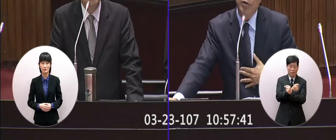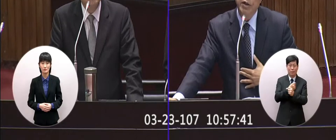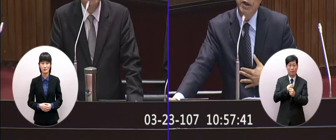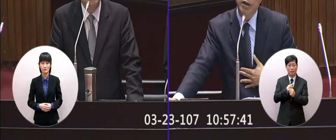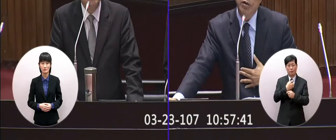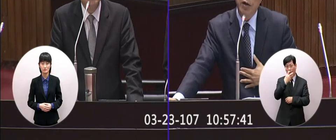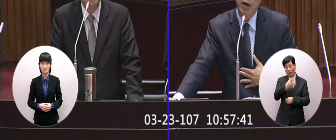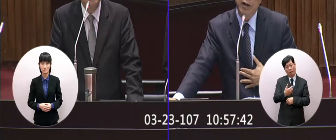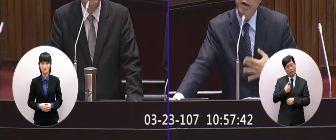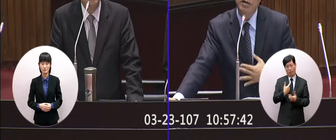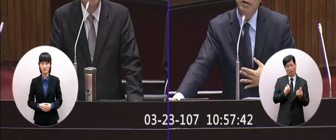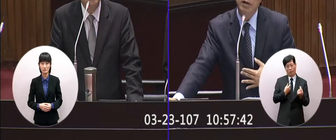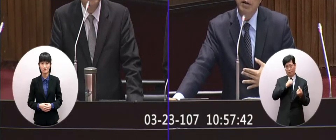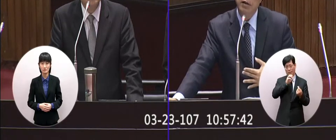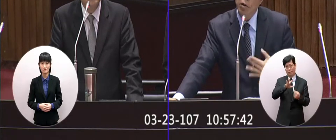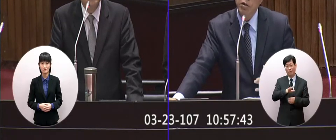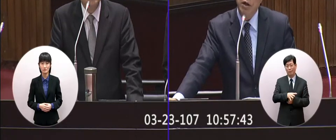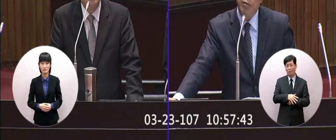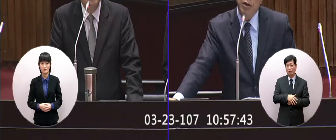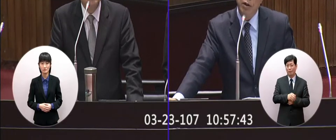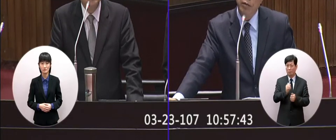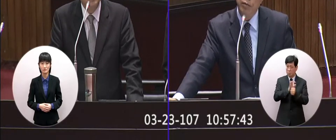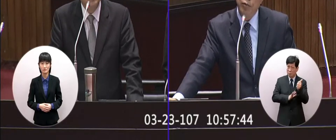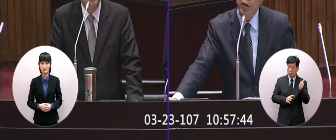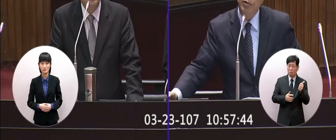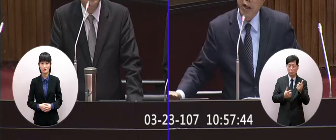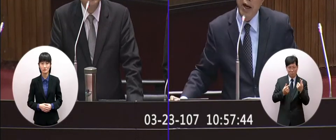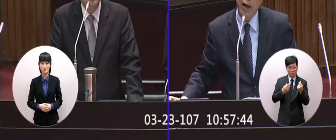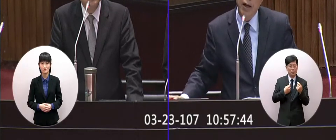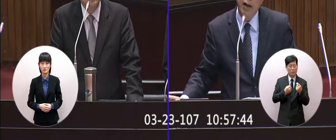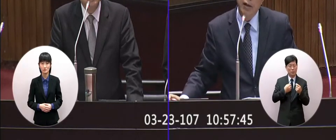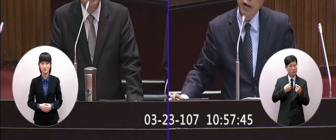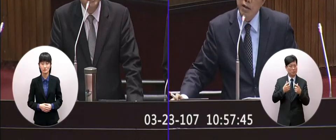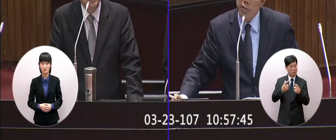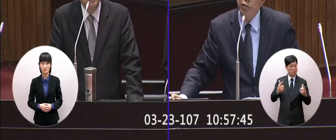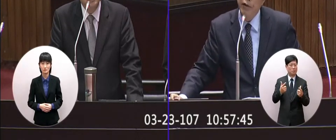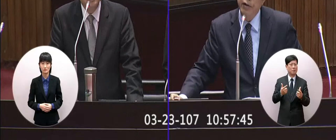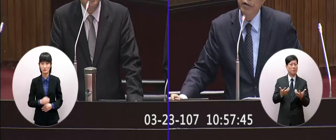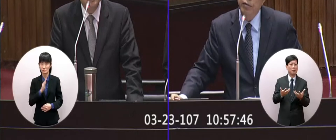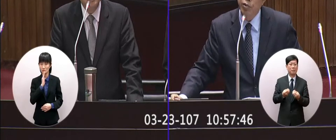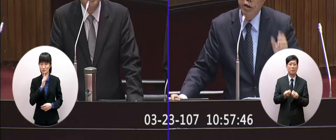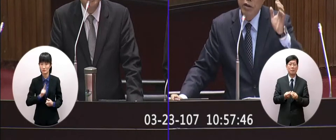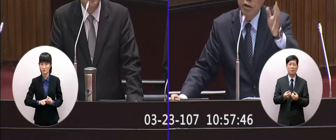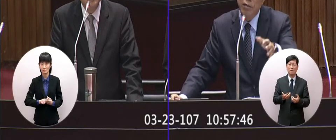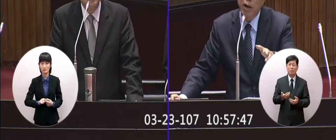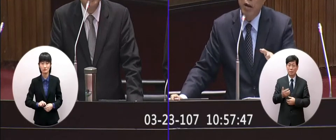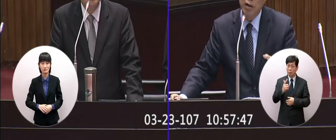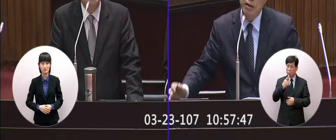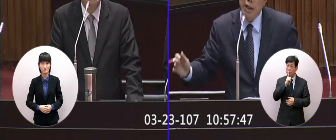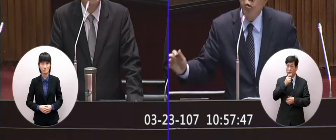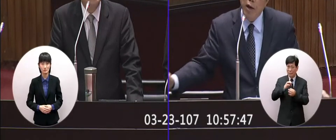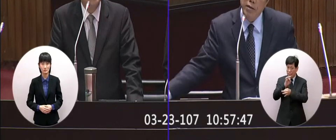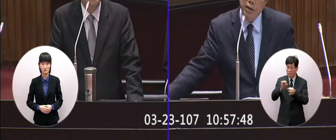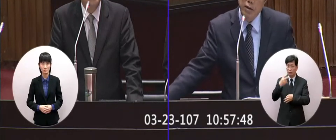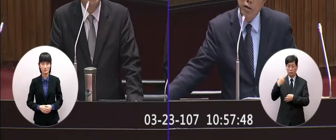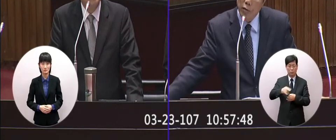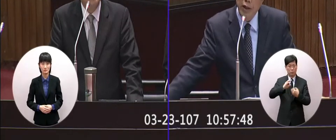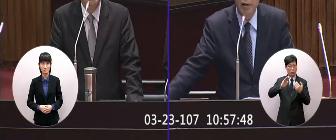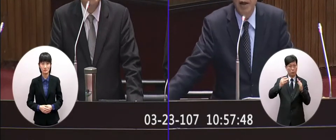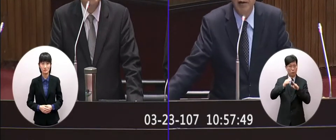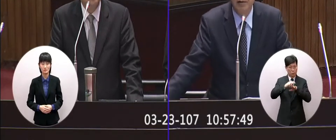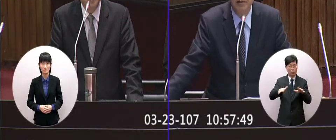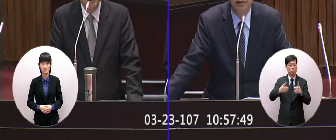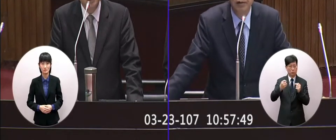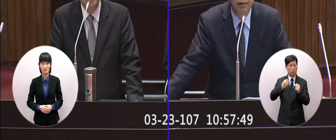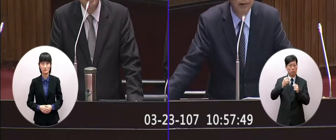的我们都会间接受害，但是冲击也不会不大。那这部分不仅是经贸，而且在国安层次